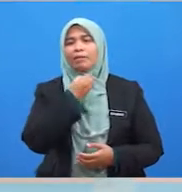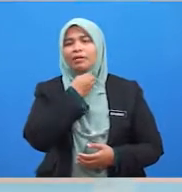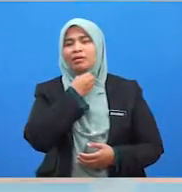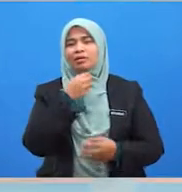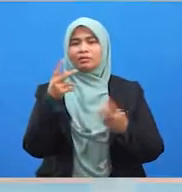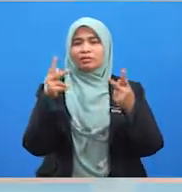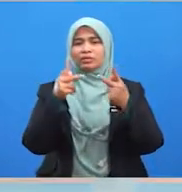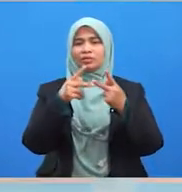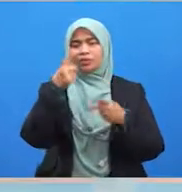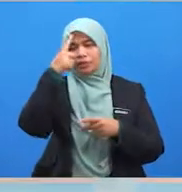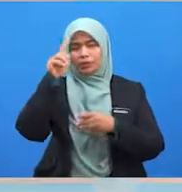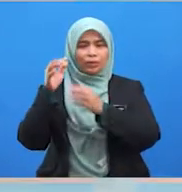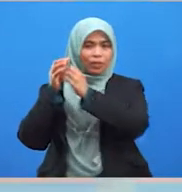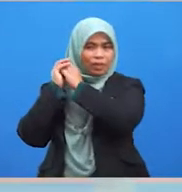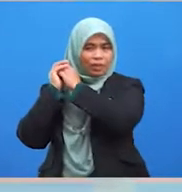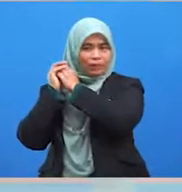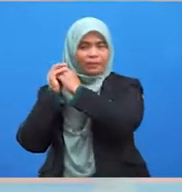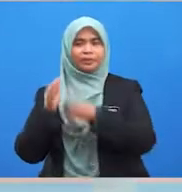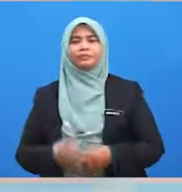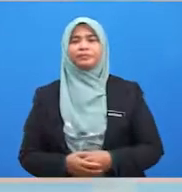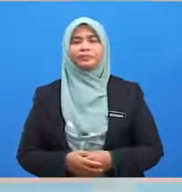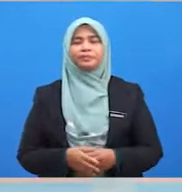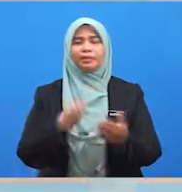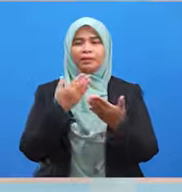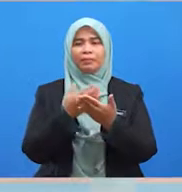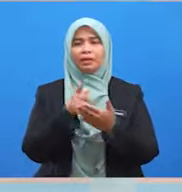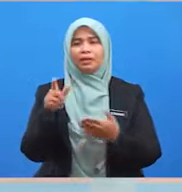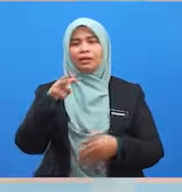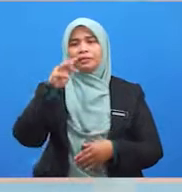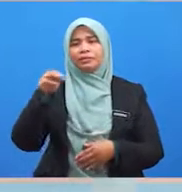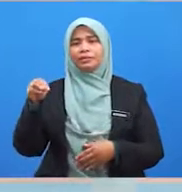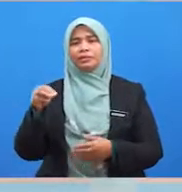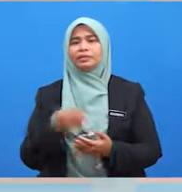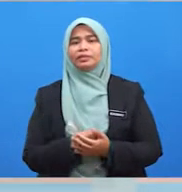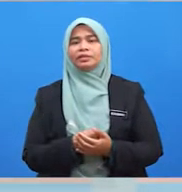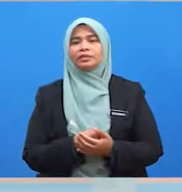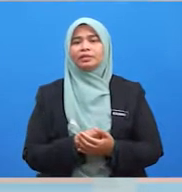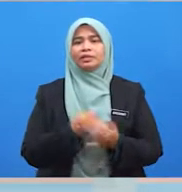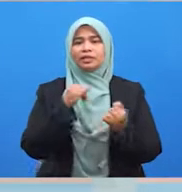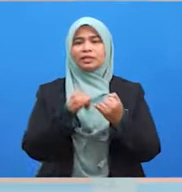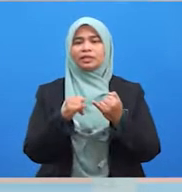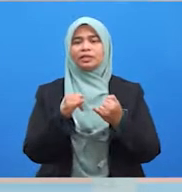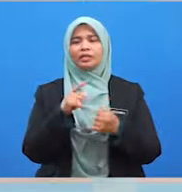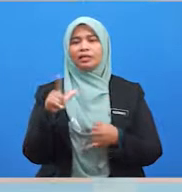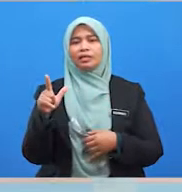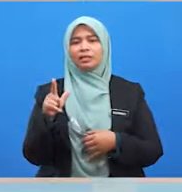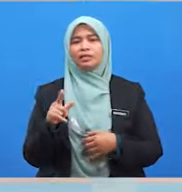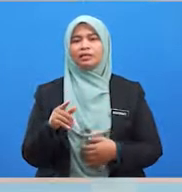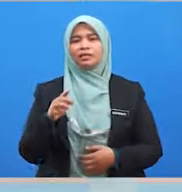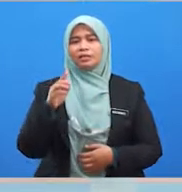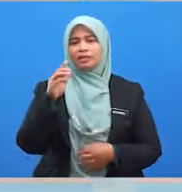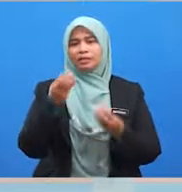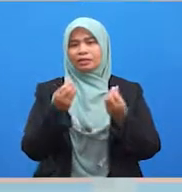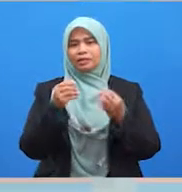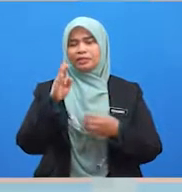untuk tanaman kelapa. Baiklah murid-murid, akhir sekali tanaman kenaf sesuai dijalankan di